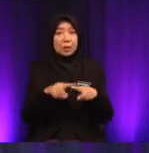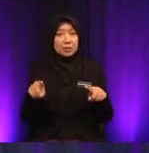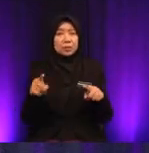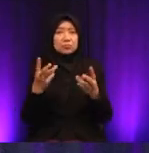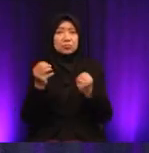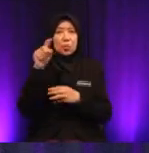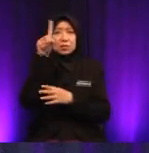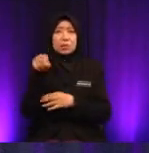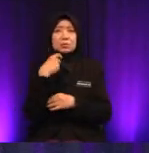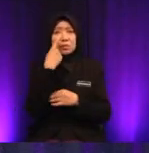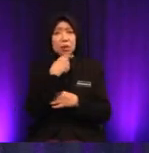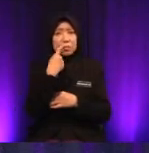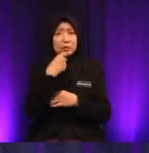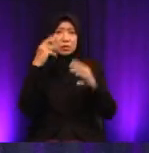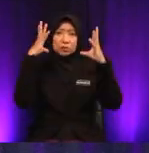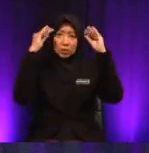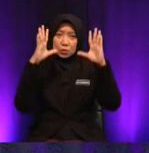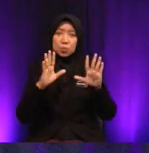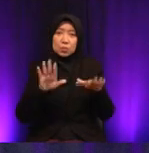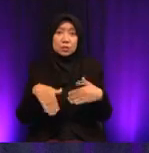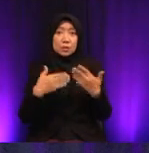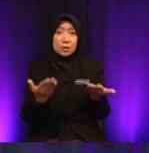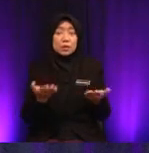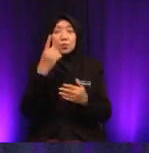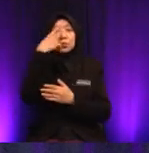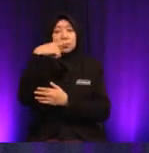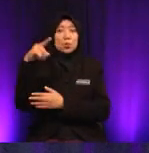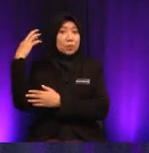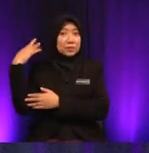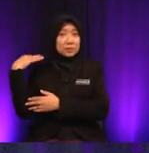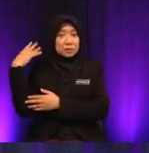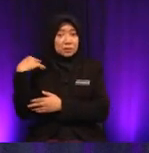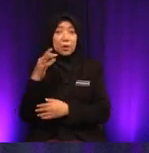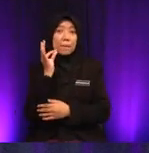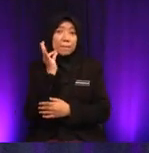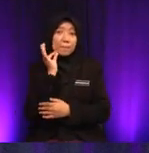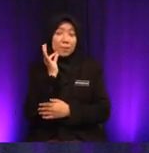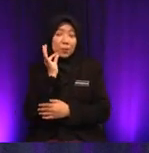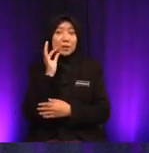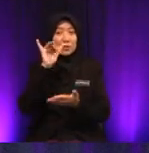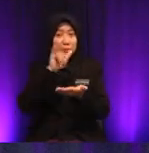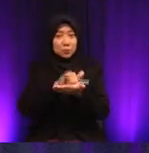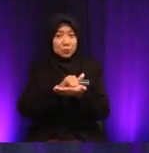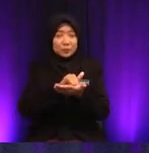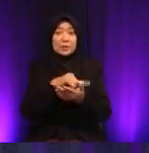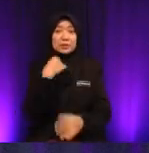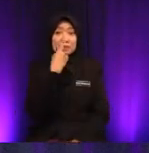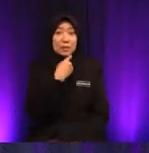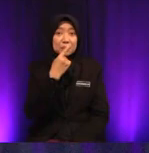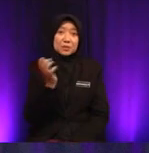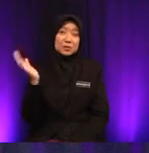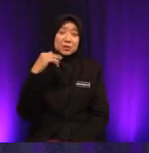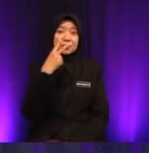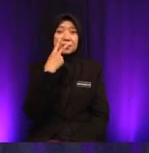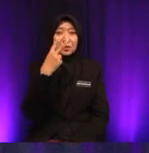tanya Siapa ini kan kepada Cikgu macam mana kita tidak bagi kesegaran ataupun serius fresh dekat makanan itu enggak tahu siapa Zoom